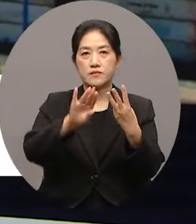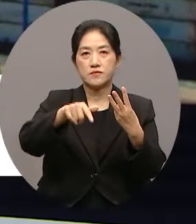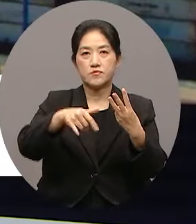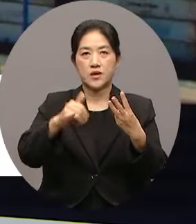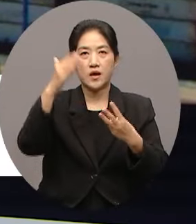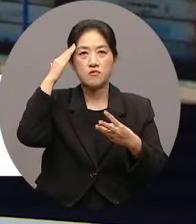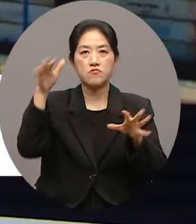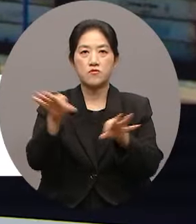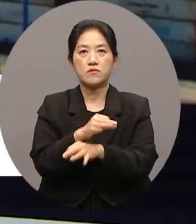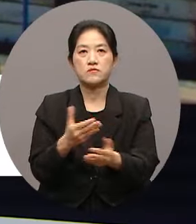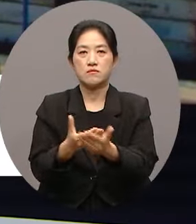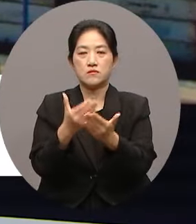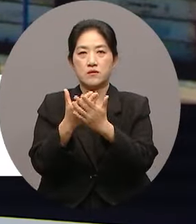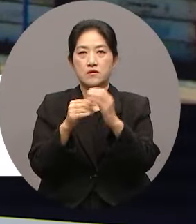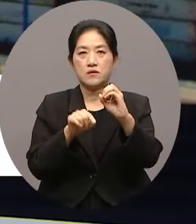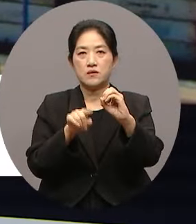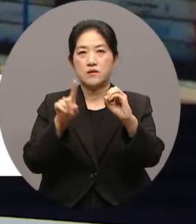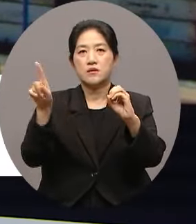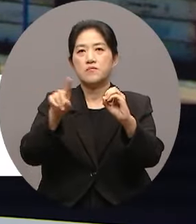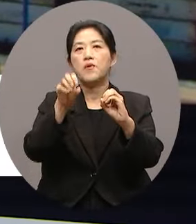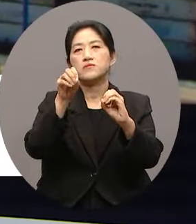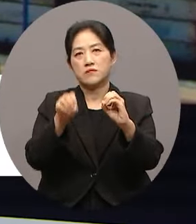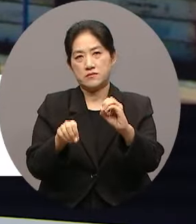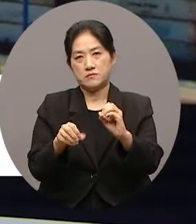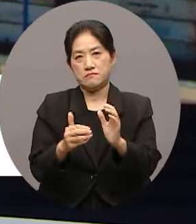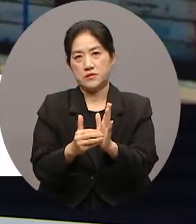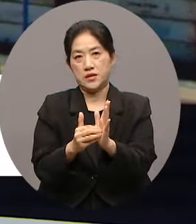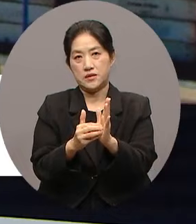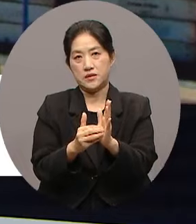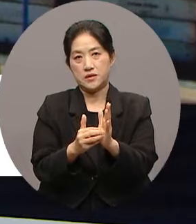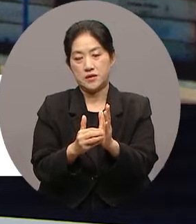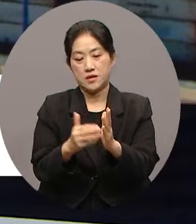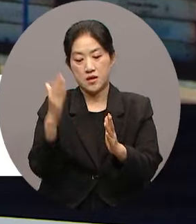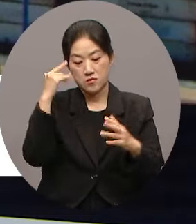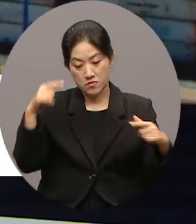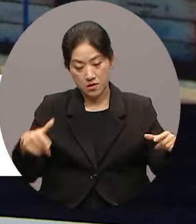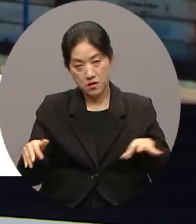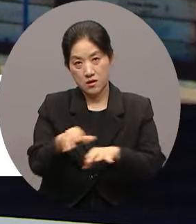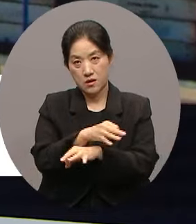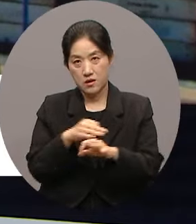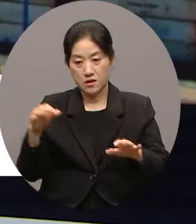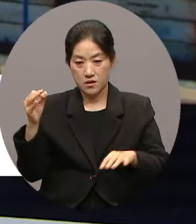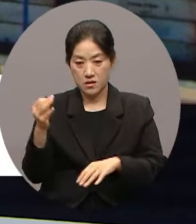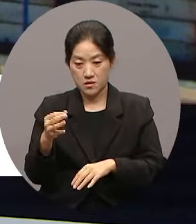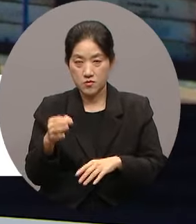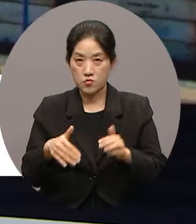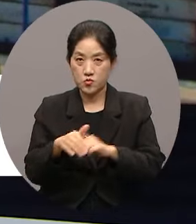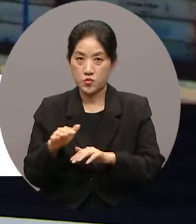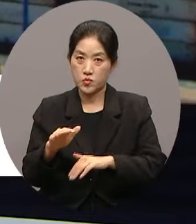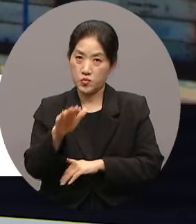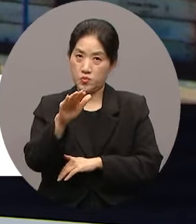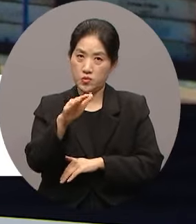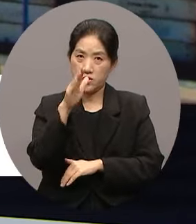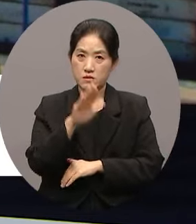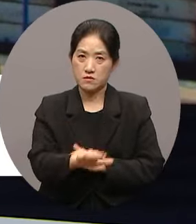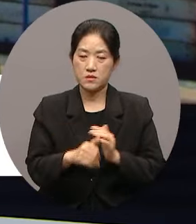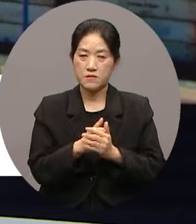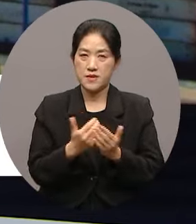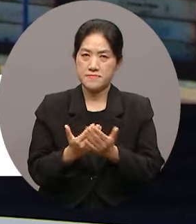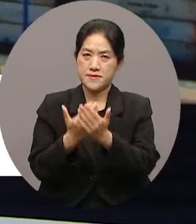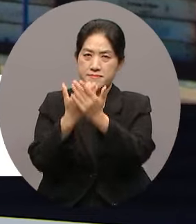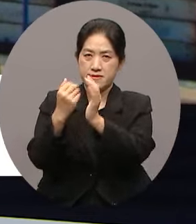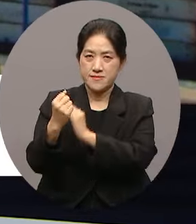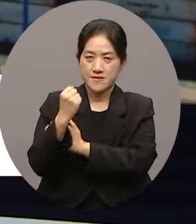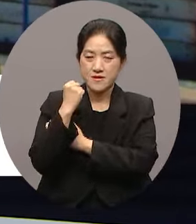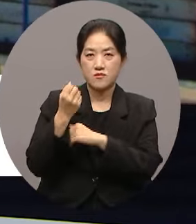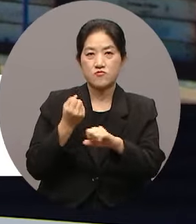3분기 한국 경제 성장률이 0.1%에 그쳤습니다. 내수가 다소 회복됐지만 그동안 성장세를 견인했던